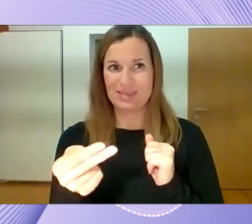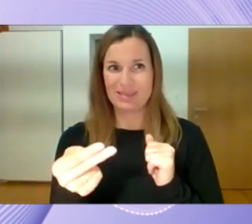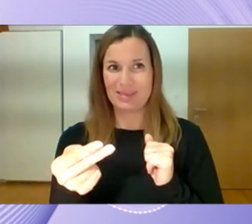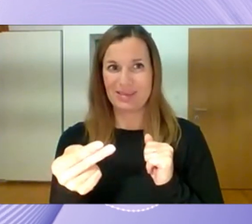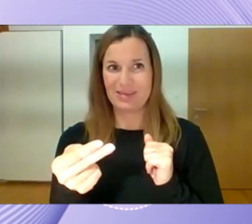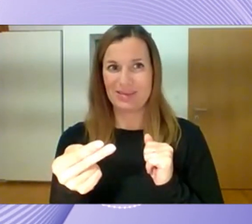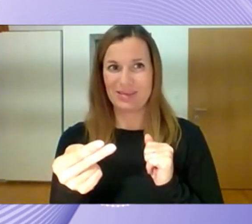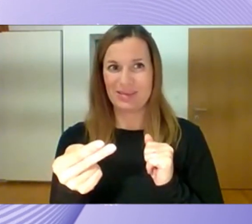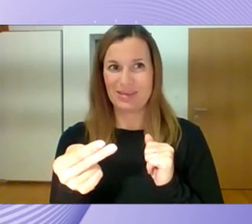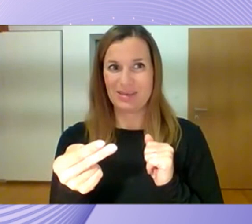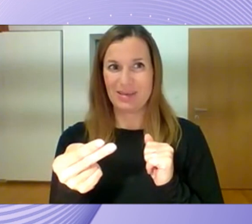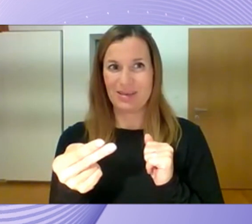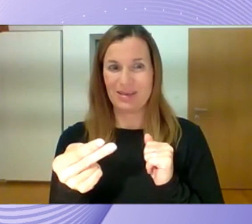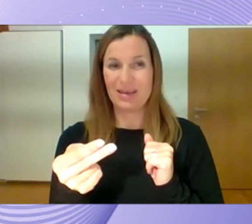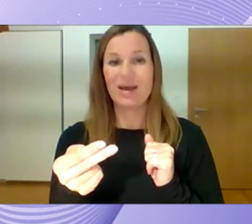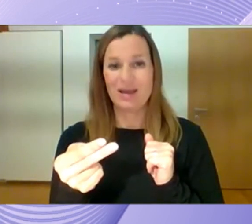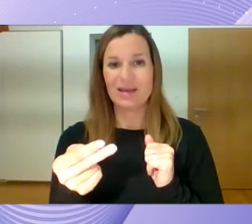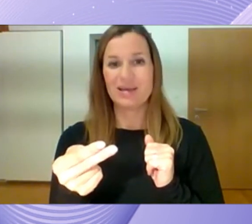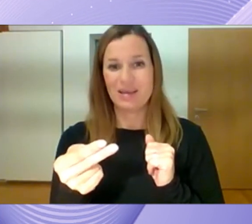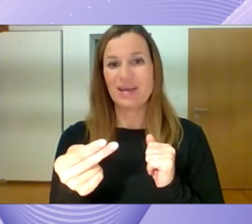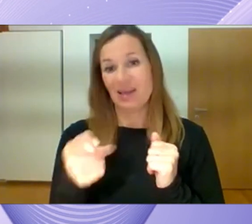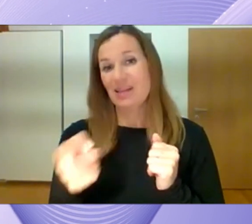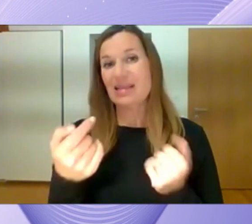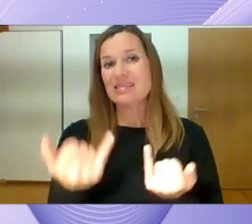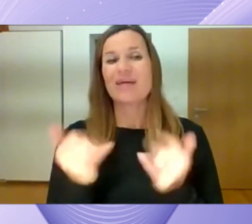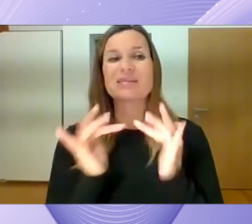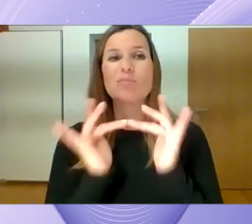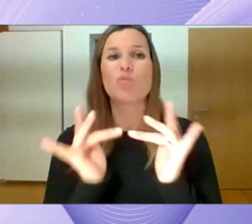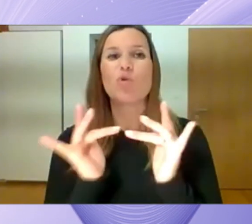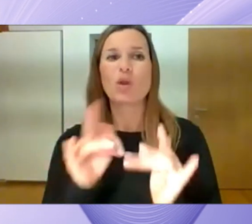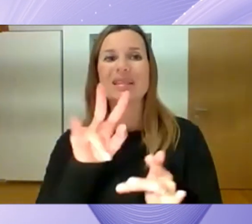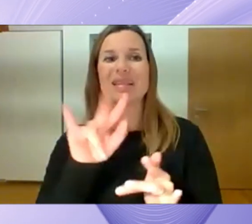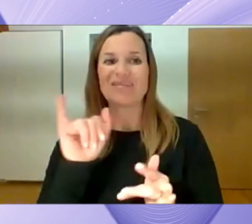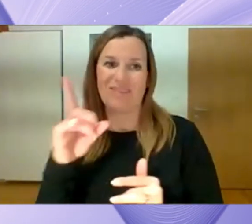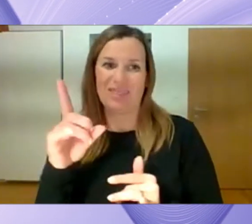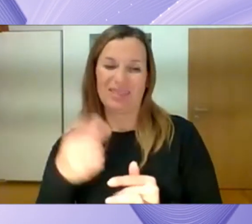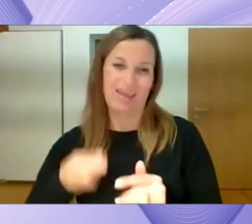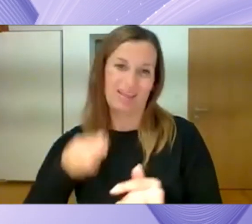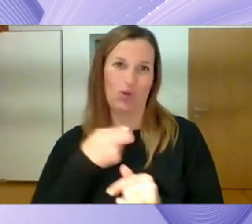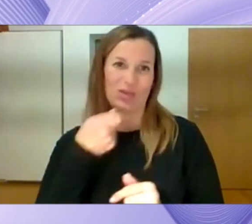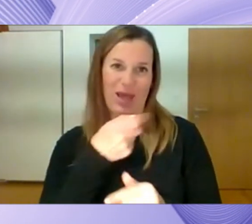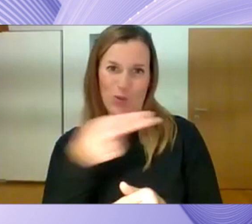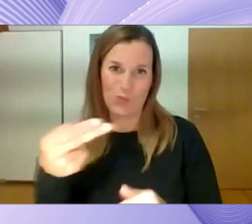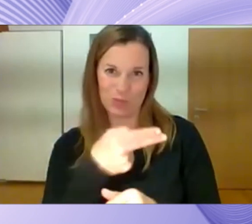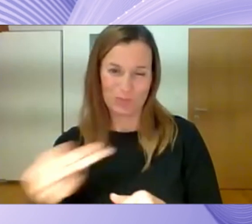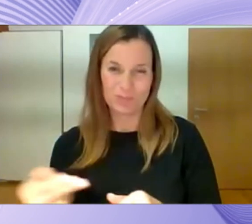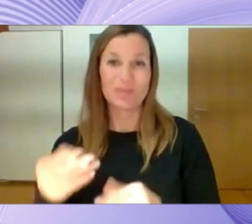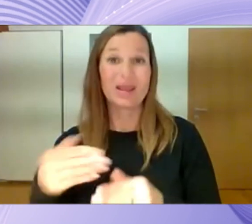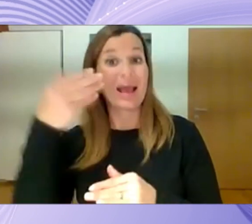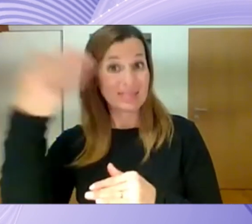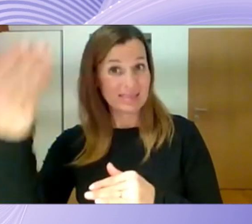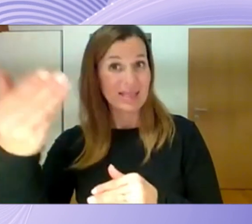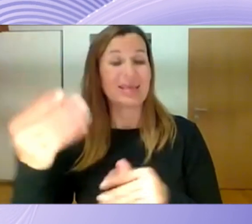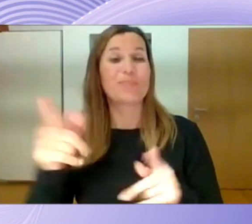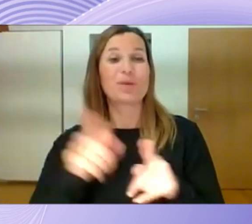tolmačke podnaslovljen, oziroma tolmača danes, ampak sicer pa bodo potem pa tudi za ostali, ki